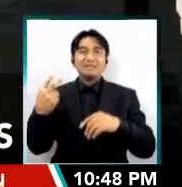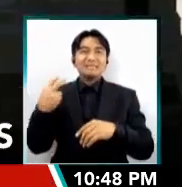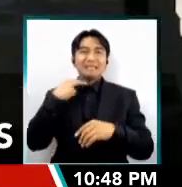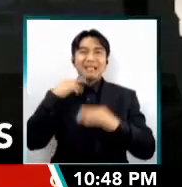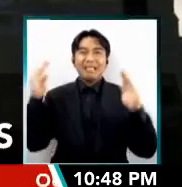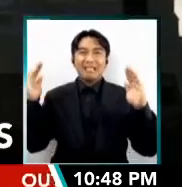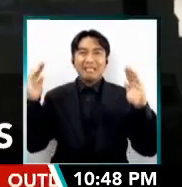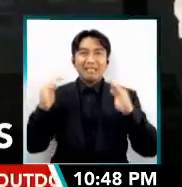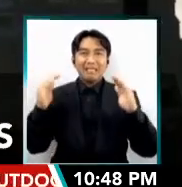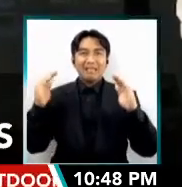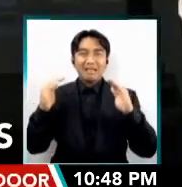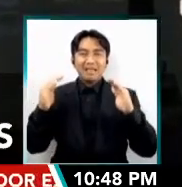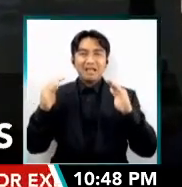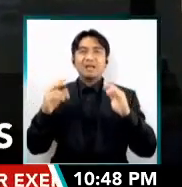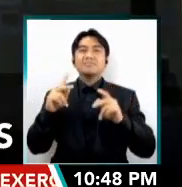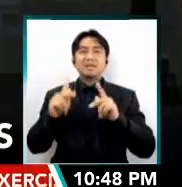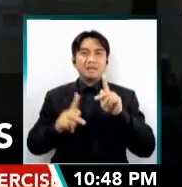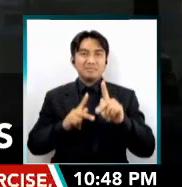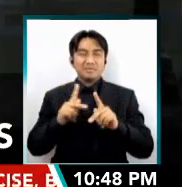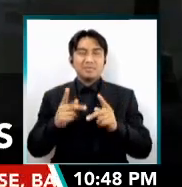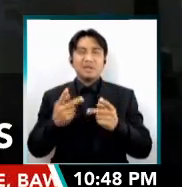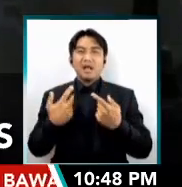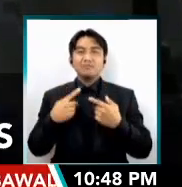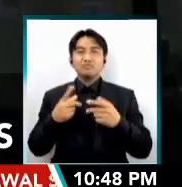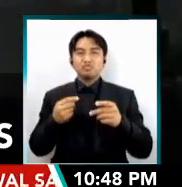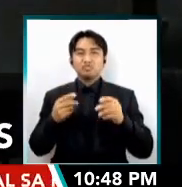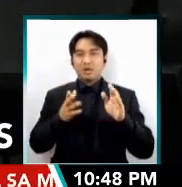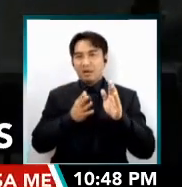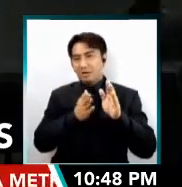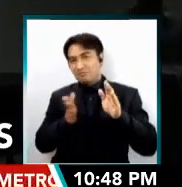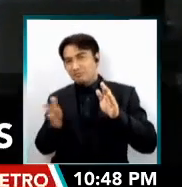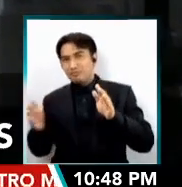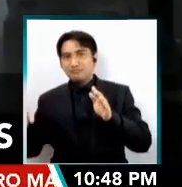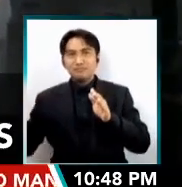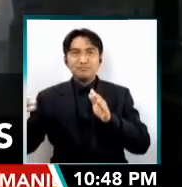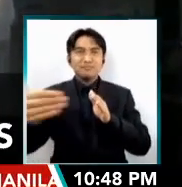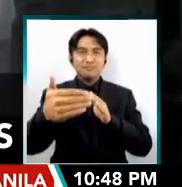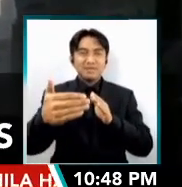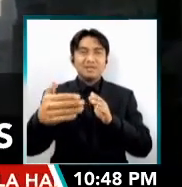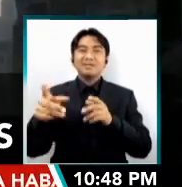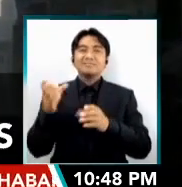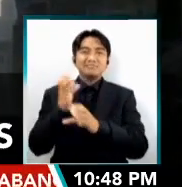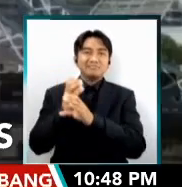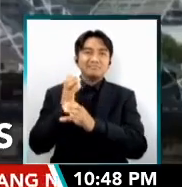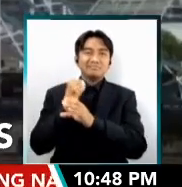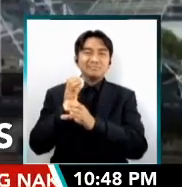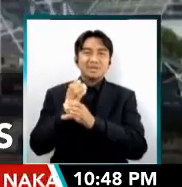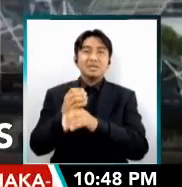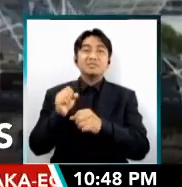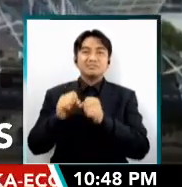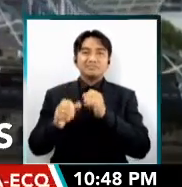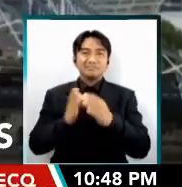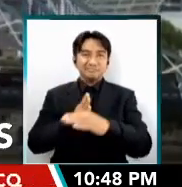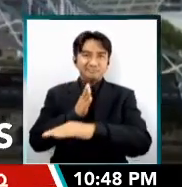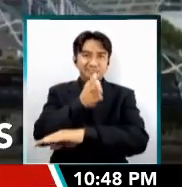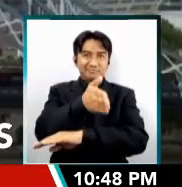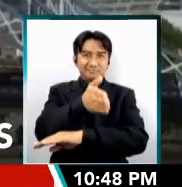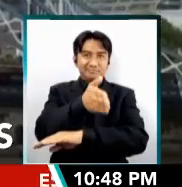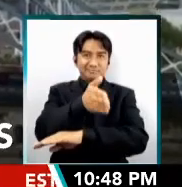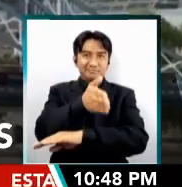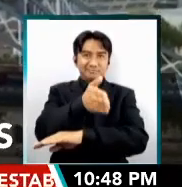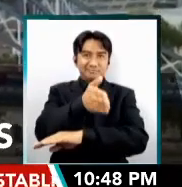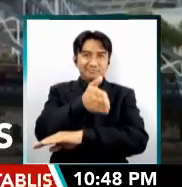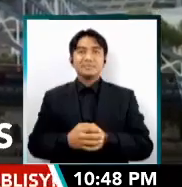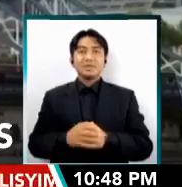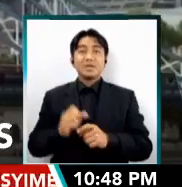mga pedestrian at motorista na umikot sa kabilang dulo ng Thames para makatawid. Agosto, noong